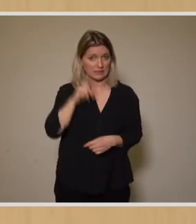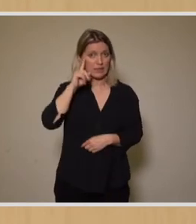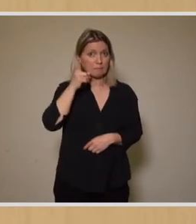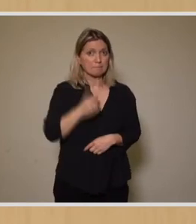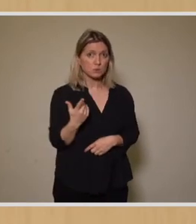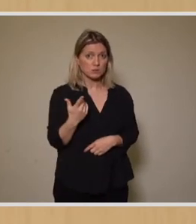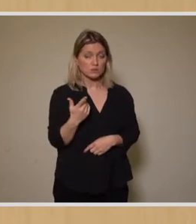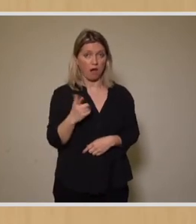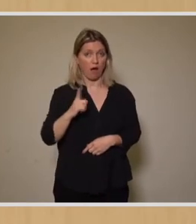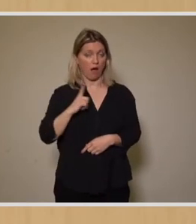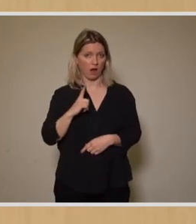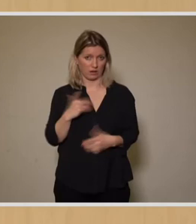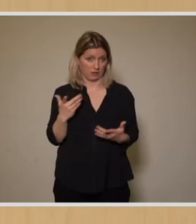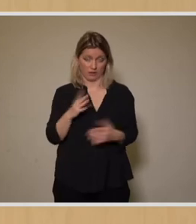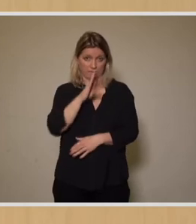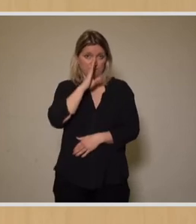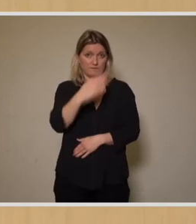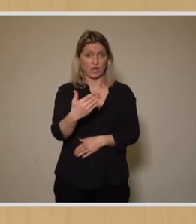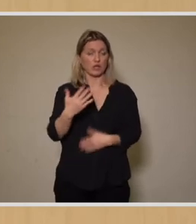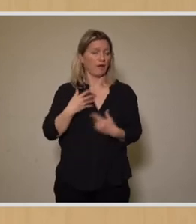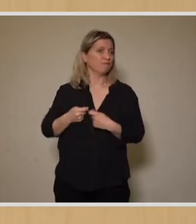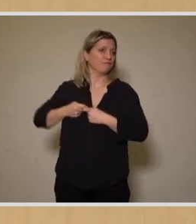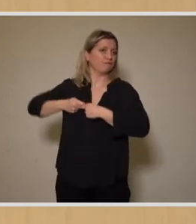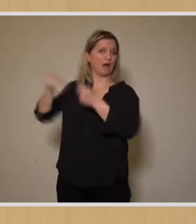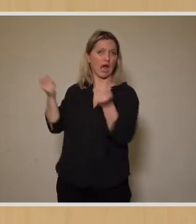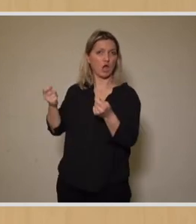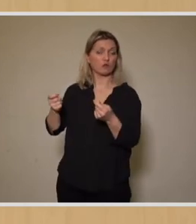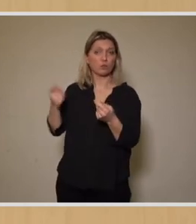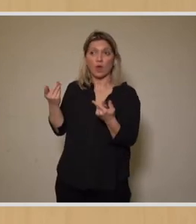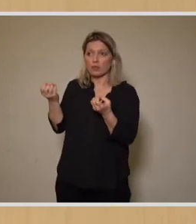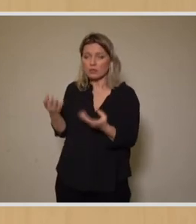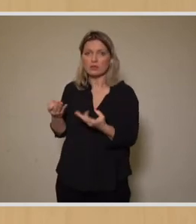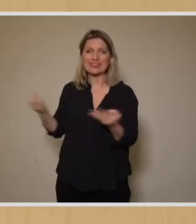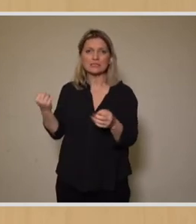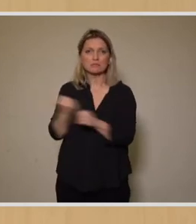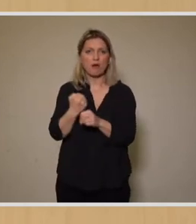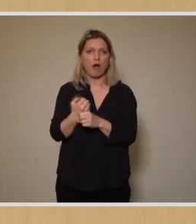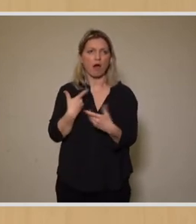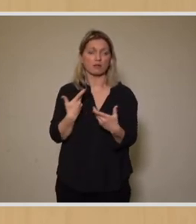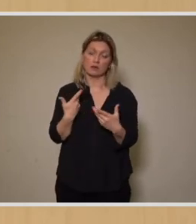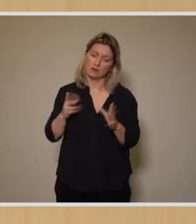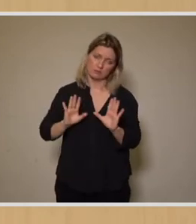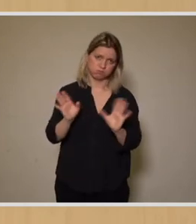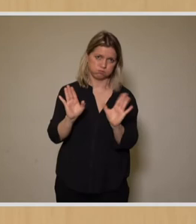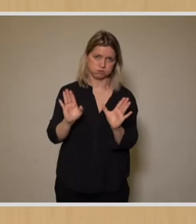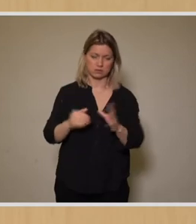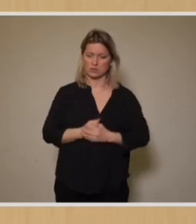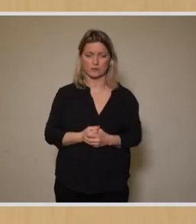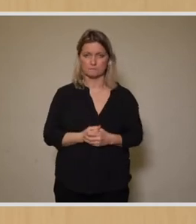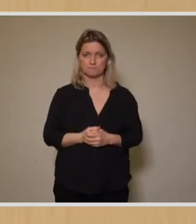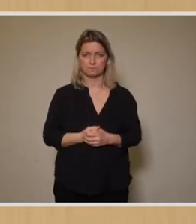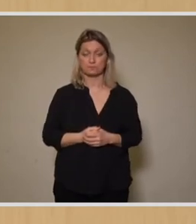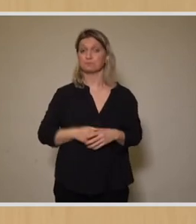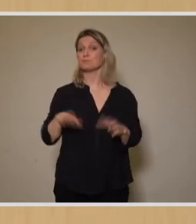nichts gekonnt, wenn wir sozusagen hier etwas verkaufen und nichts passiert. Das wollen wir vermeiden. Meine Damen und Herren, wir